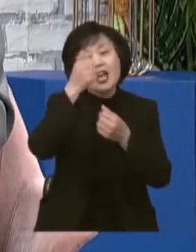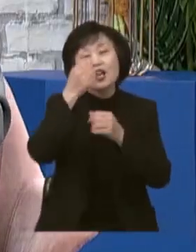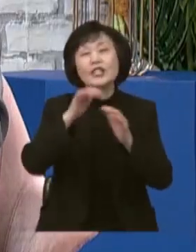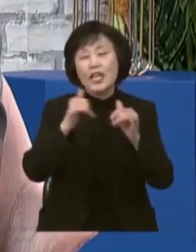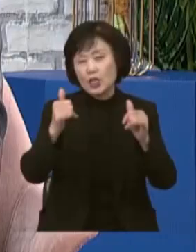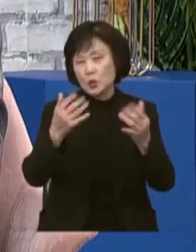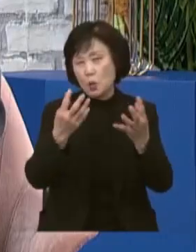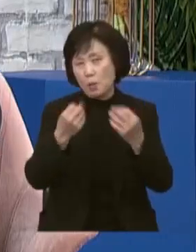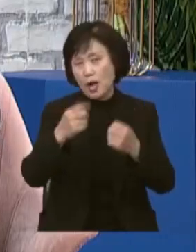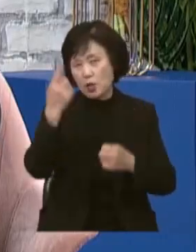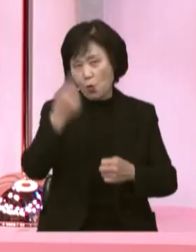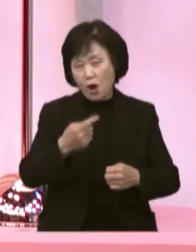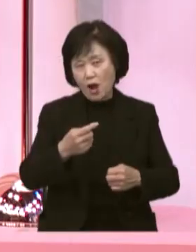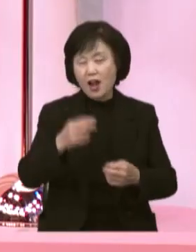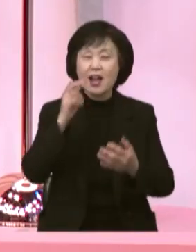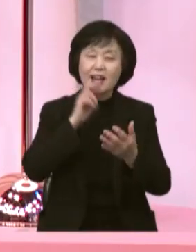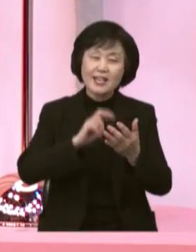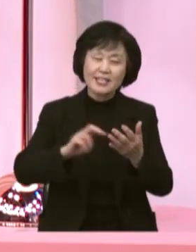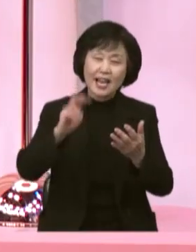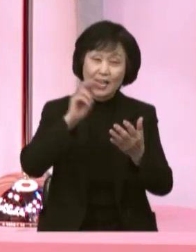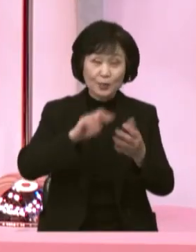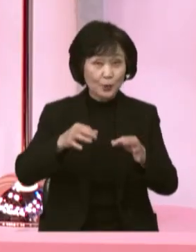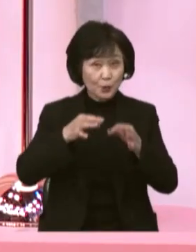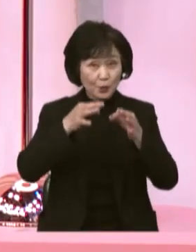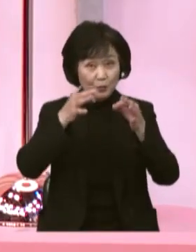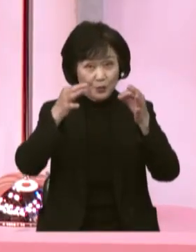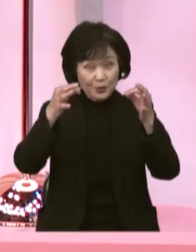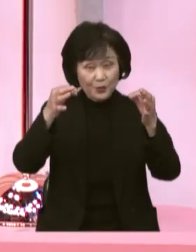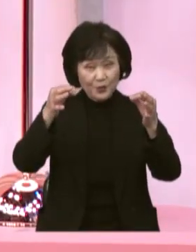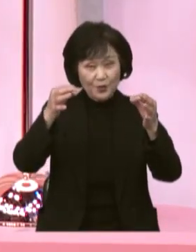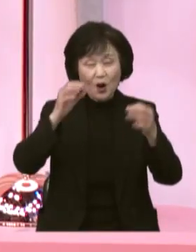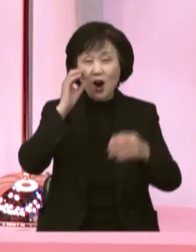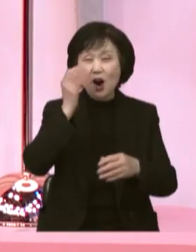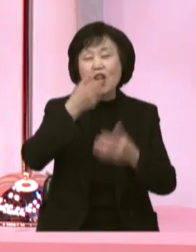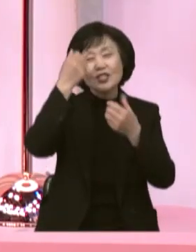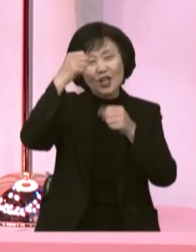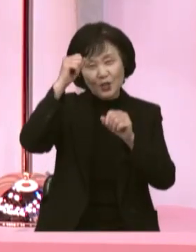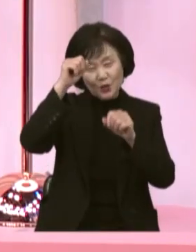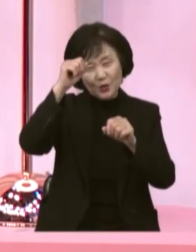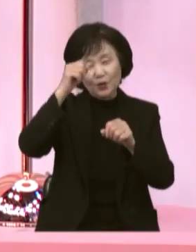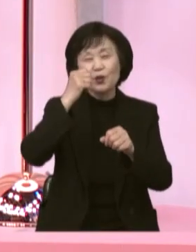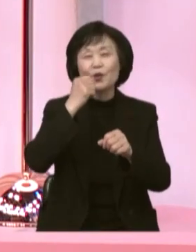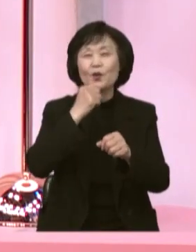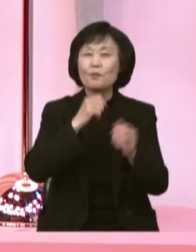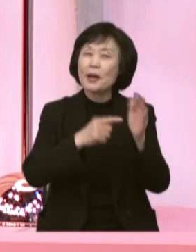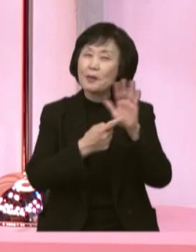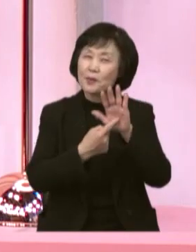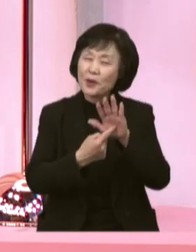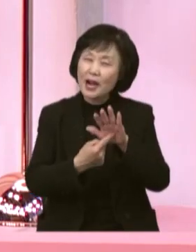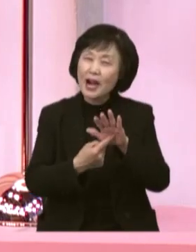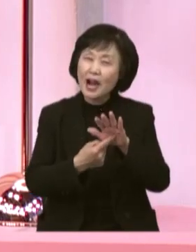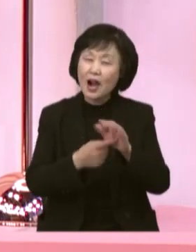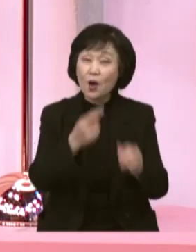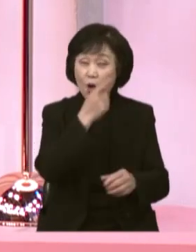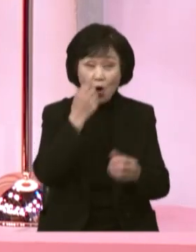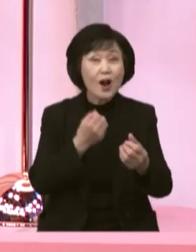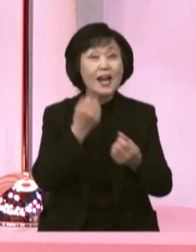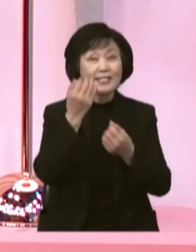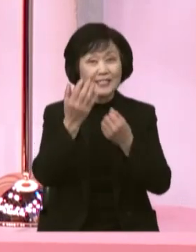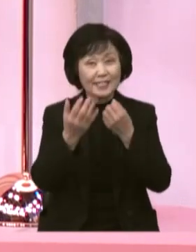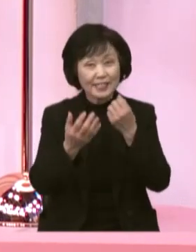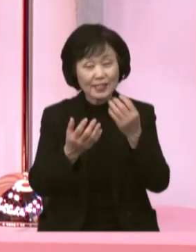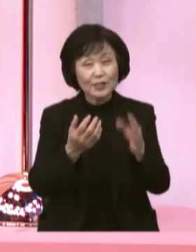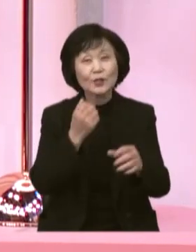막 그래. 그래서 아유 놀고. 야, 쟤는 어떻게 옷을 저따구로 입냐. 더럽게 촌스럽게 입었다. 아이고,